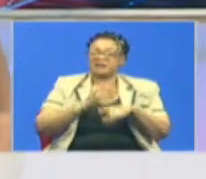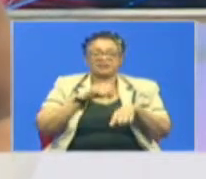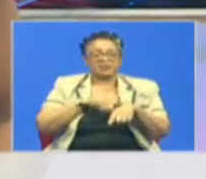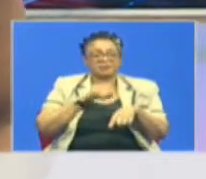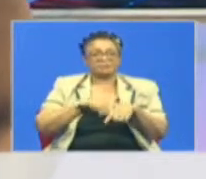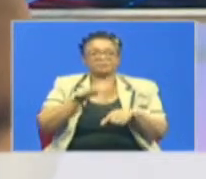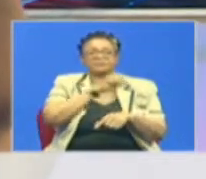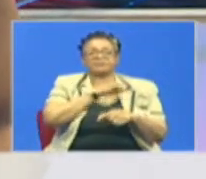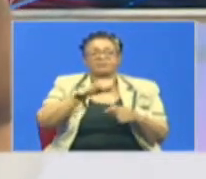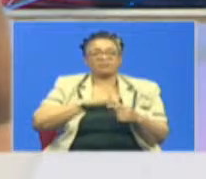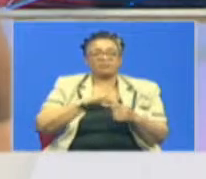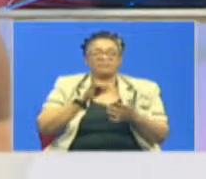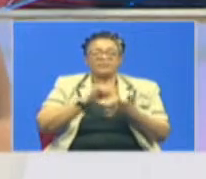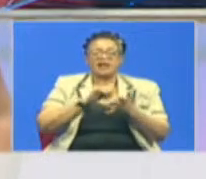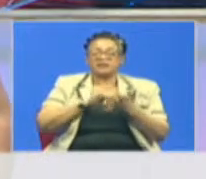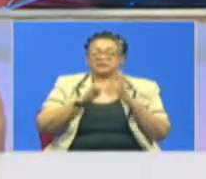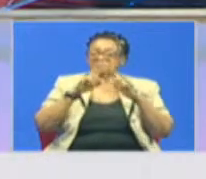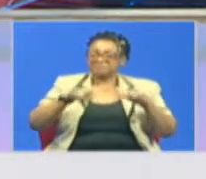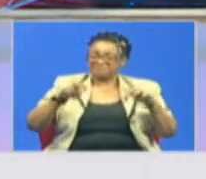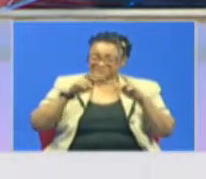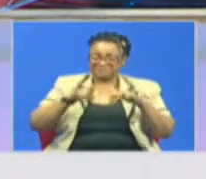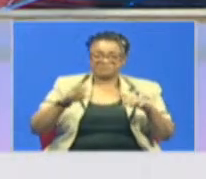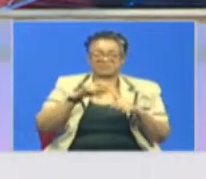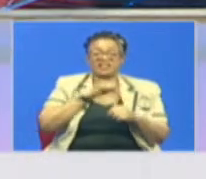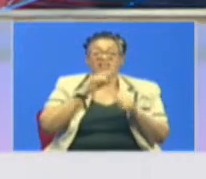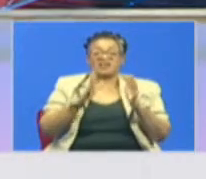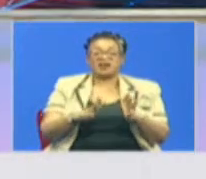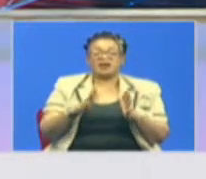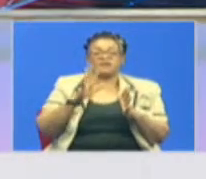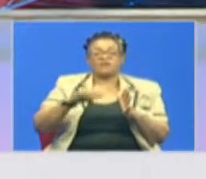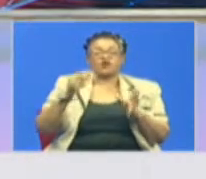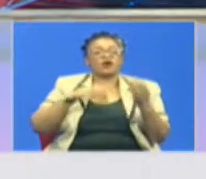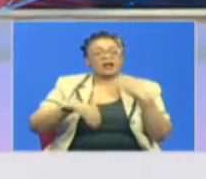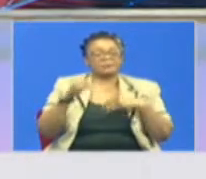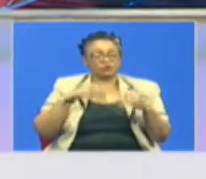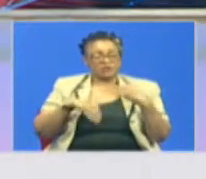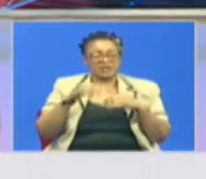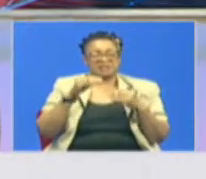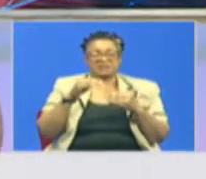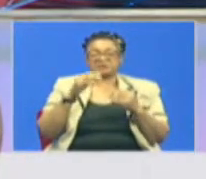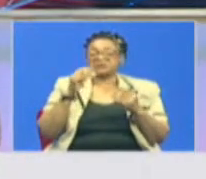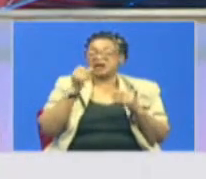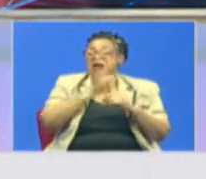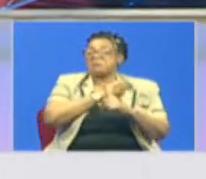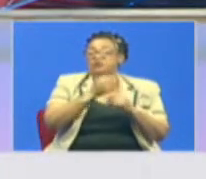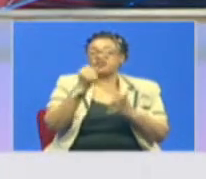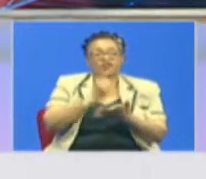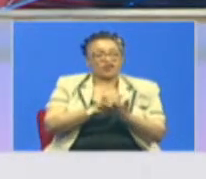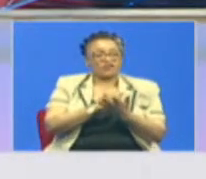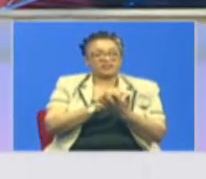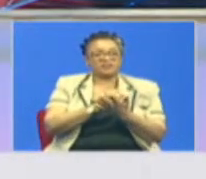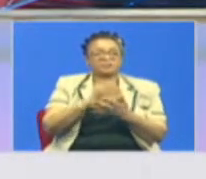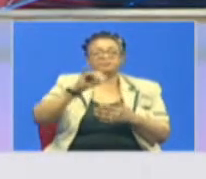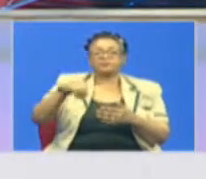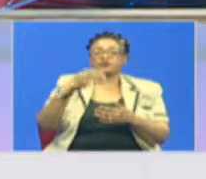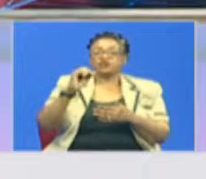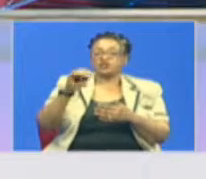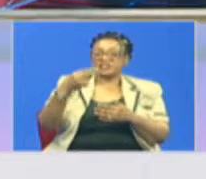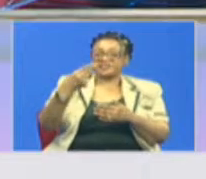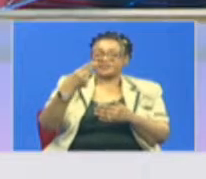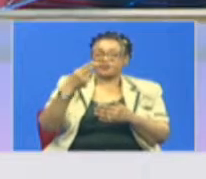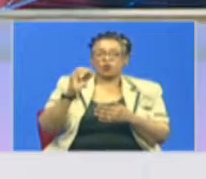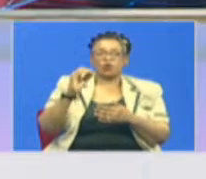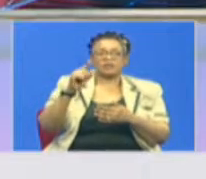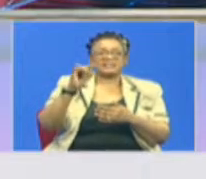seneti inayomchunguza gavana huyo kwa madai ya ufisadi na utumizi mbaya mamlaka kumtongea. Shahidi huyo Joseph Otieno, ambaye ni mkurugenzi